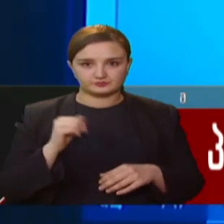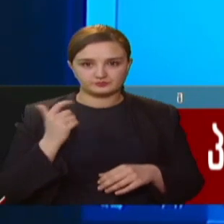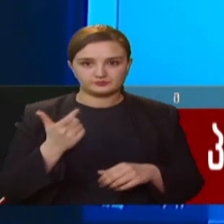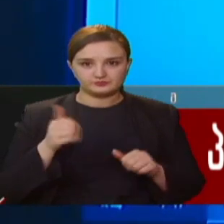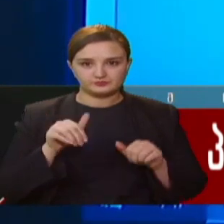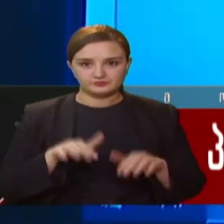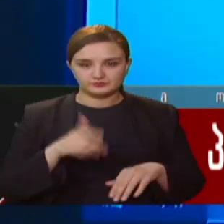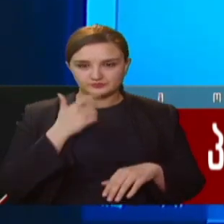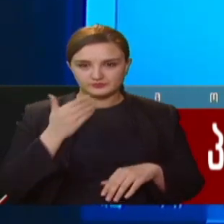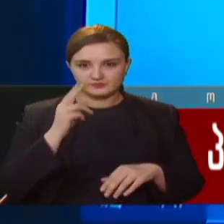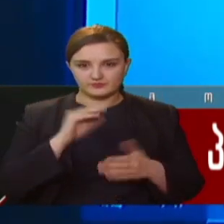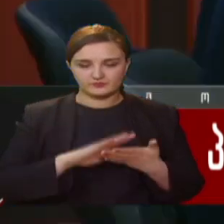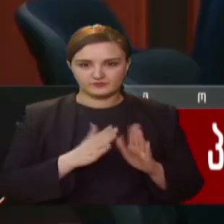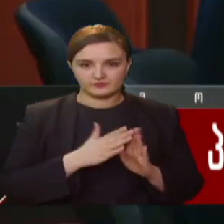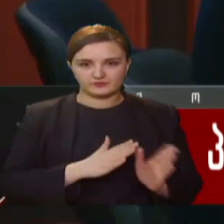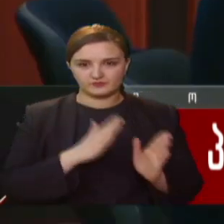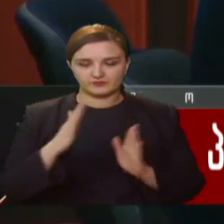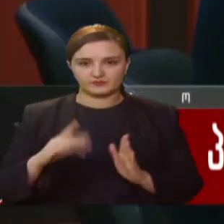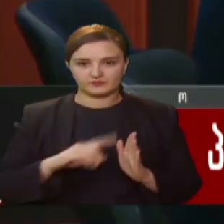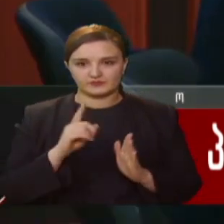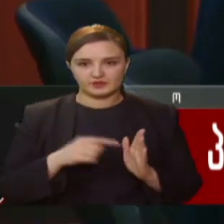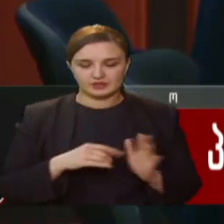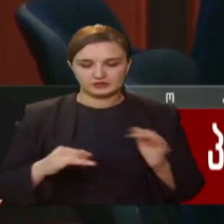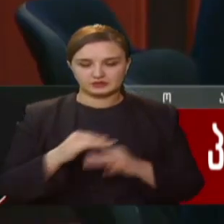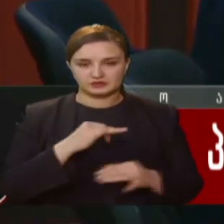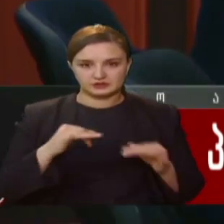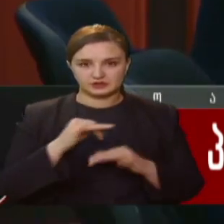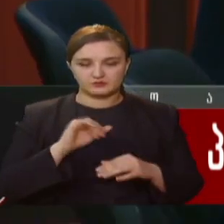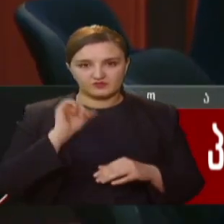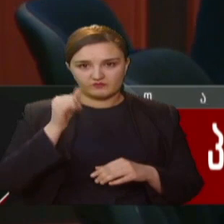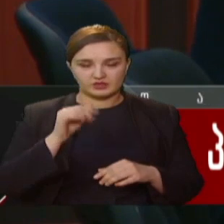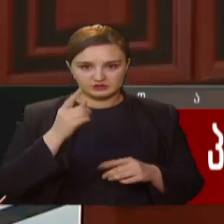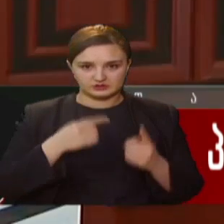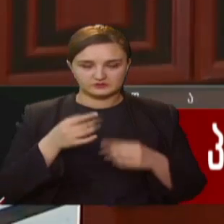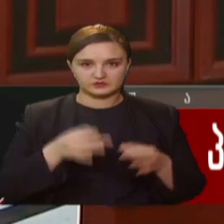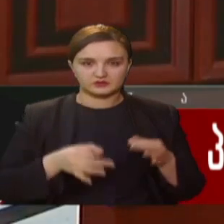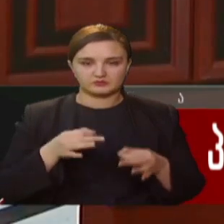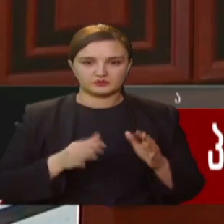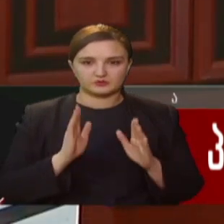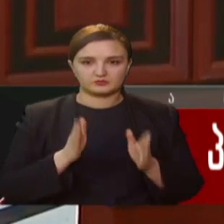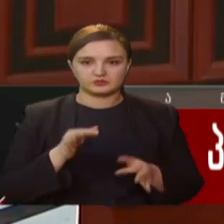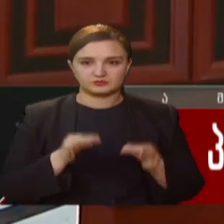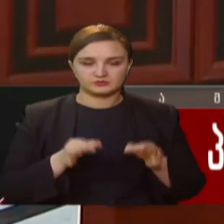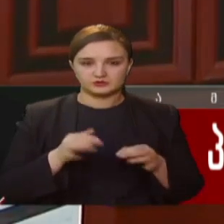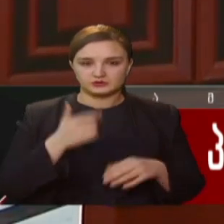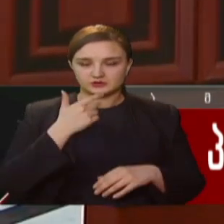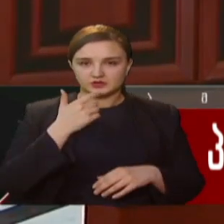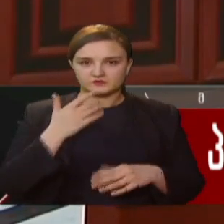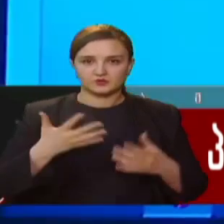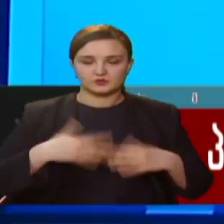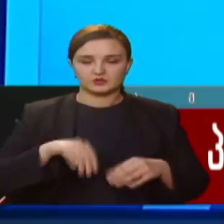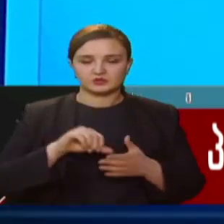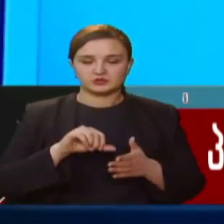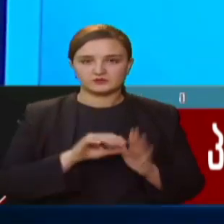მიხეილ სააკაშვილისთვის სასჯელის გადავადების საკითხს განიხილავს. მორიგის ხდომა ხვალ არის დაგეგმილი, სადაც სასამართლოს წინაშე მიხეილ სააკაშვილის ოჯახის